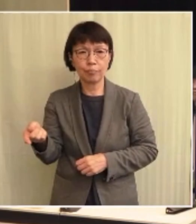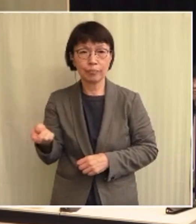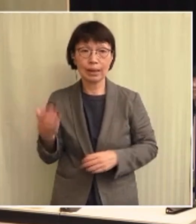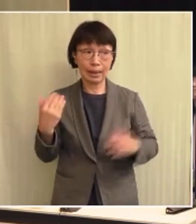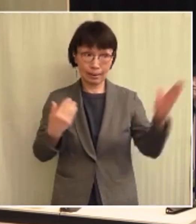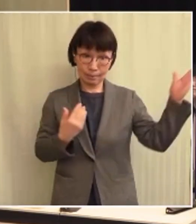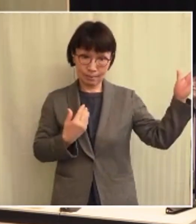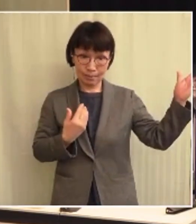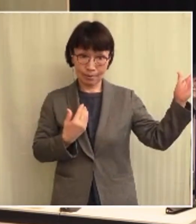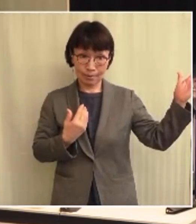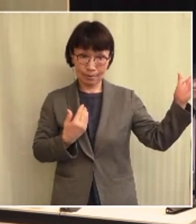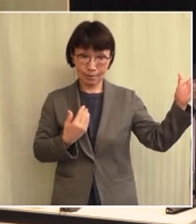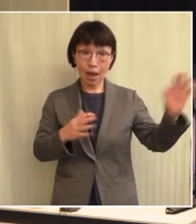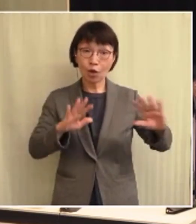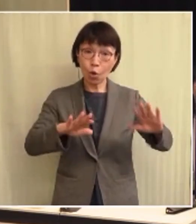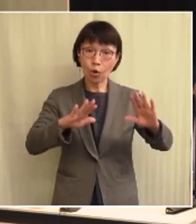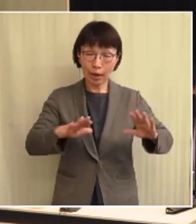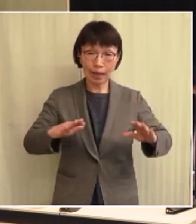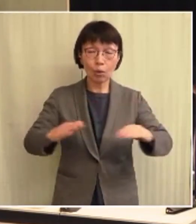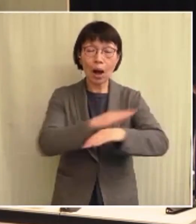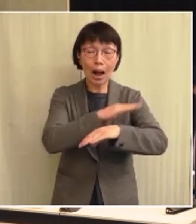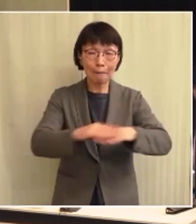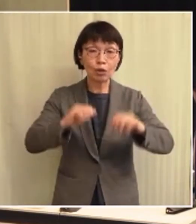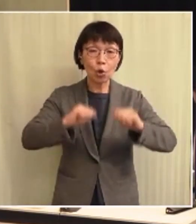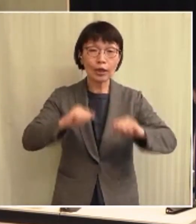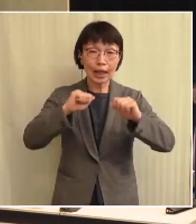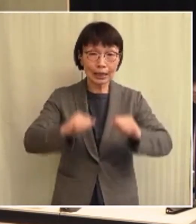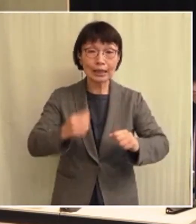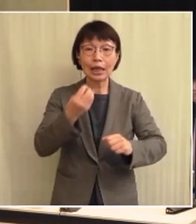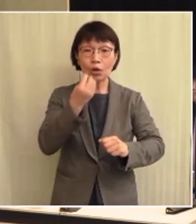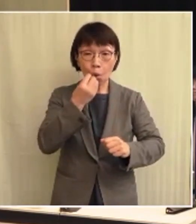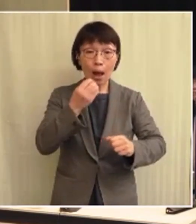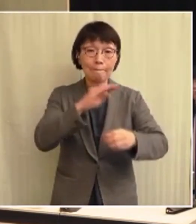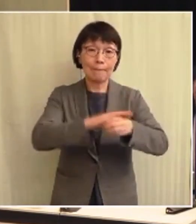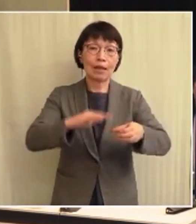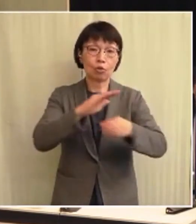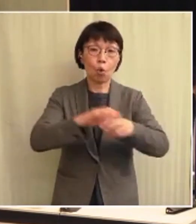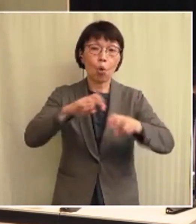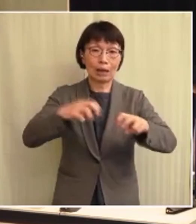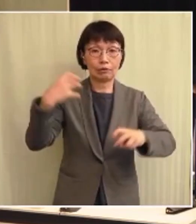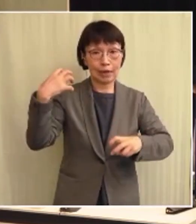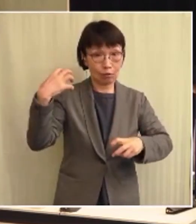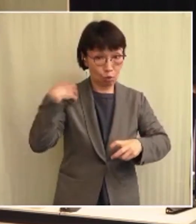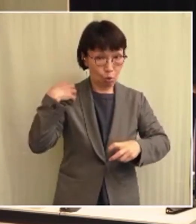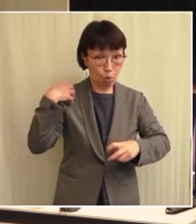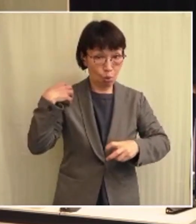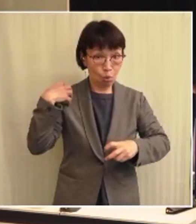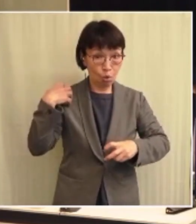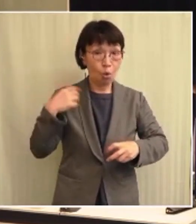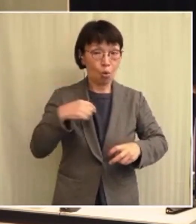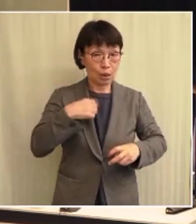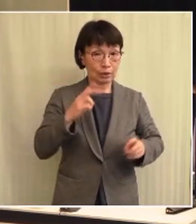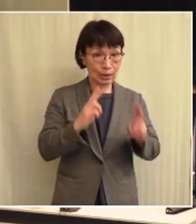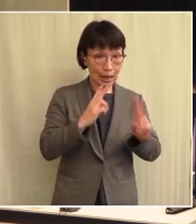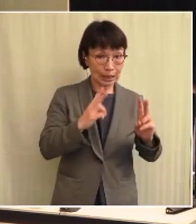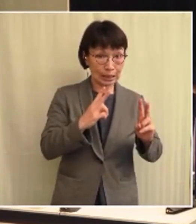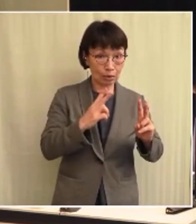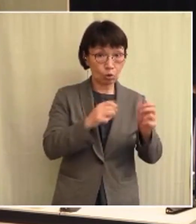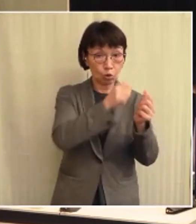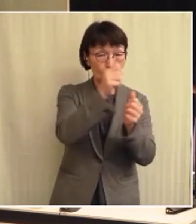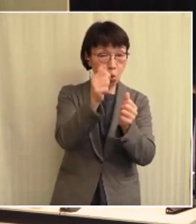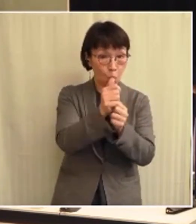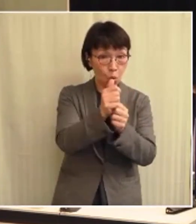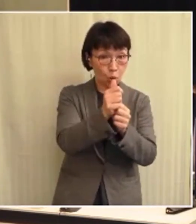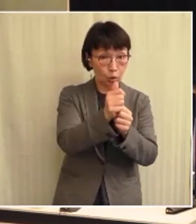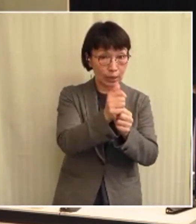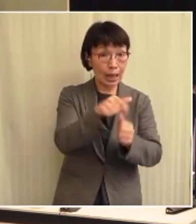方に、今回の元気ご飯、浜の元気ご飯弁当を開発担当しました当社の惣菜ベーカリー部